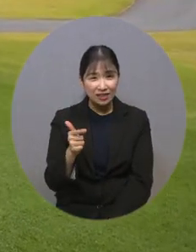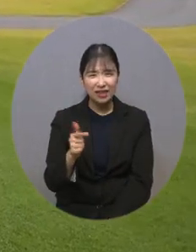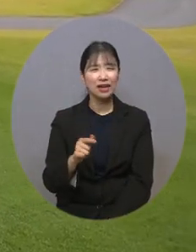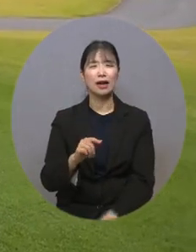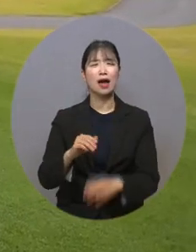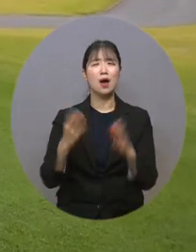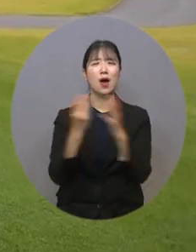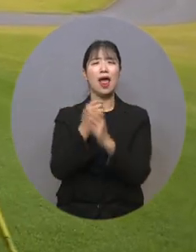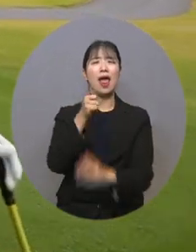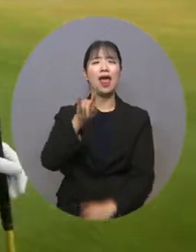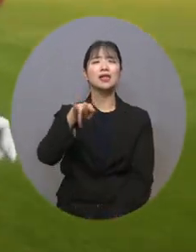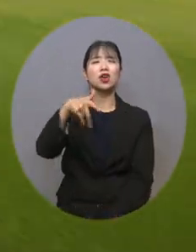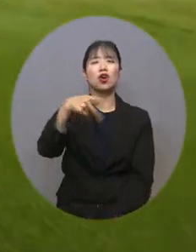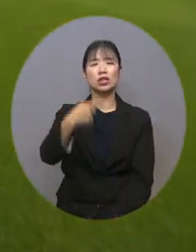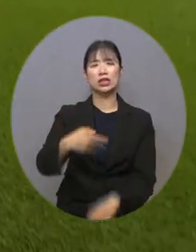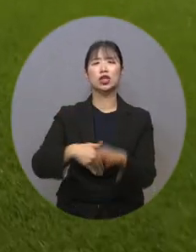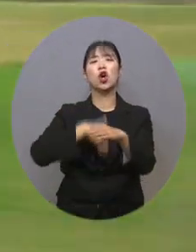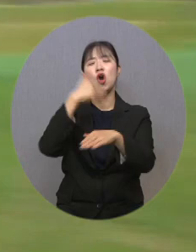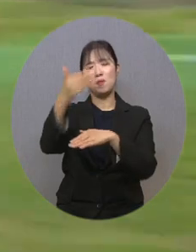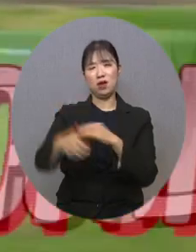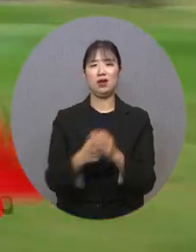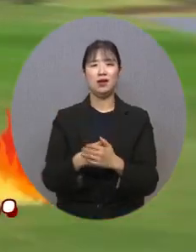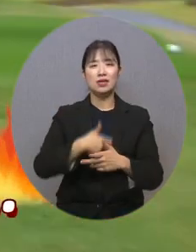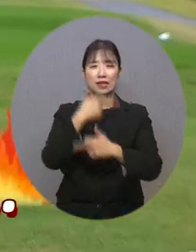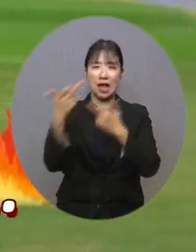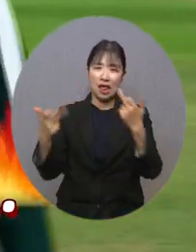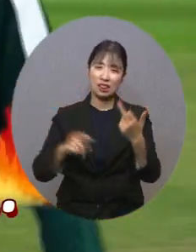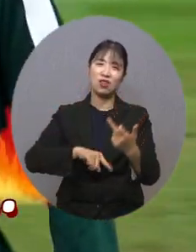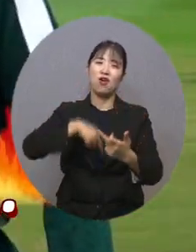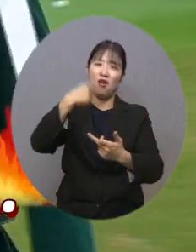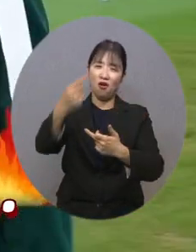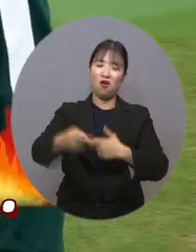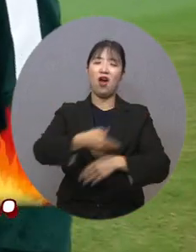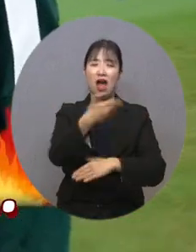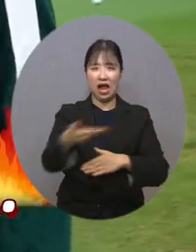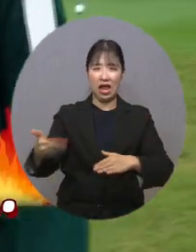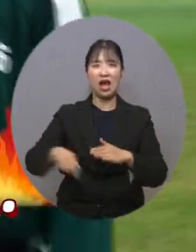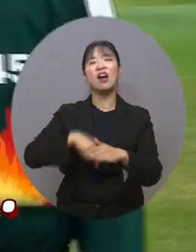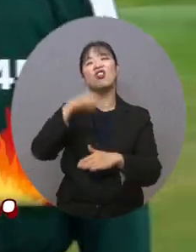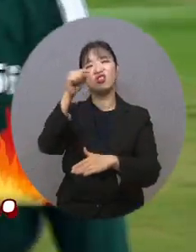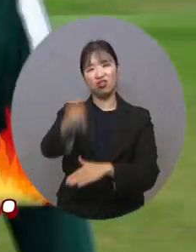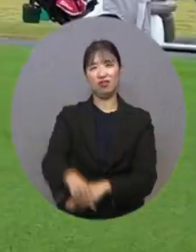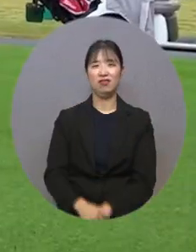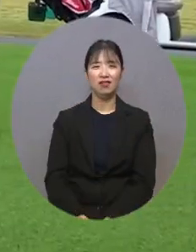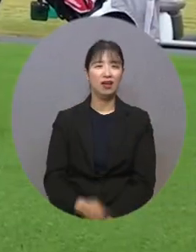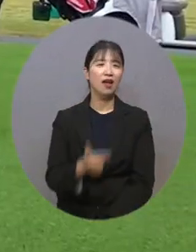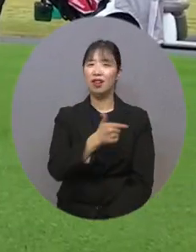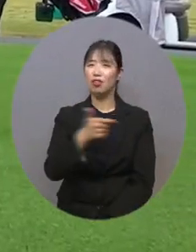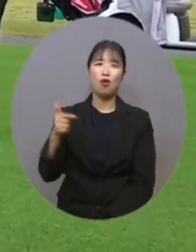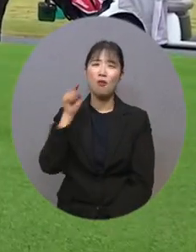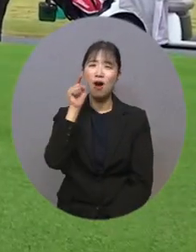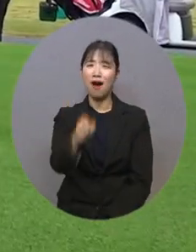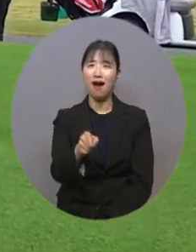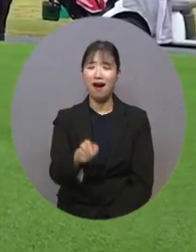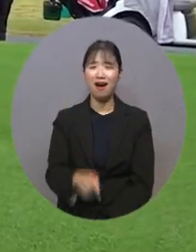넘어갔어 야 저 산 넘고 바다 건너 배 타고 가야 되나? 너무 멀리 갔는데?